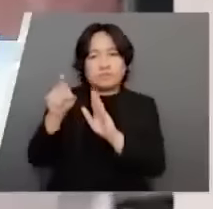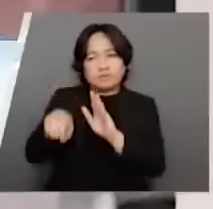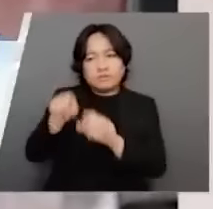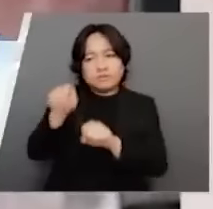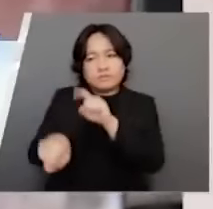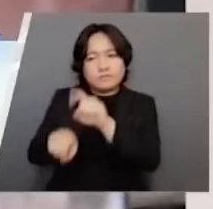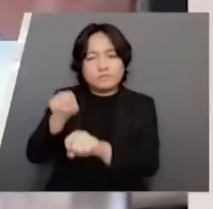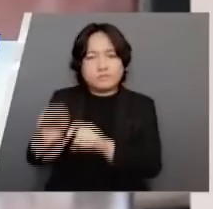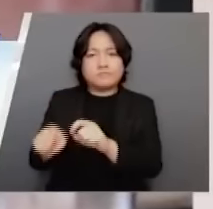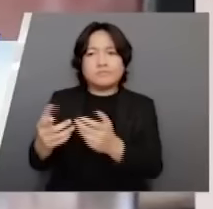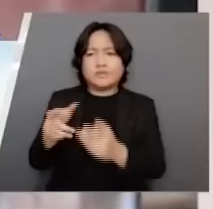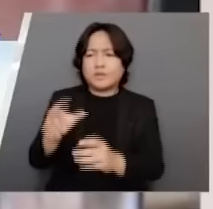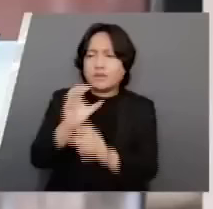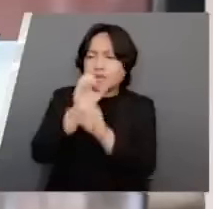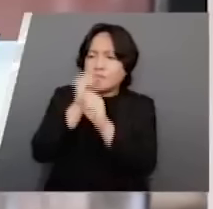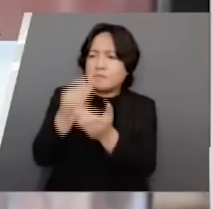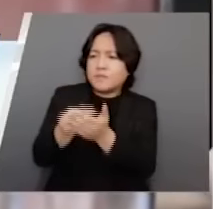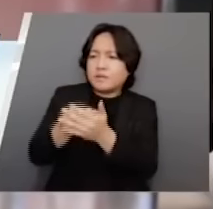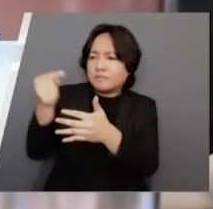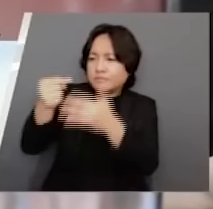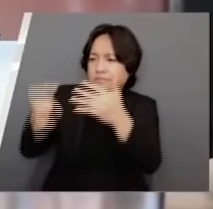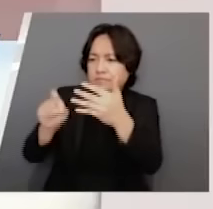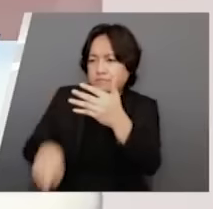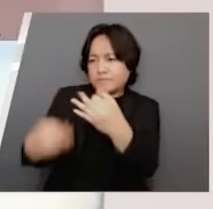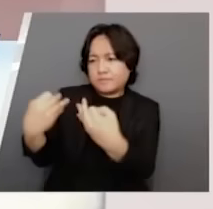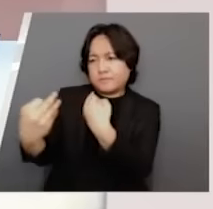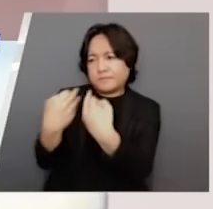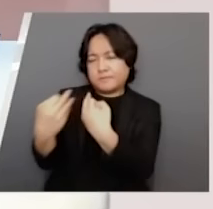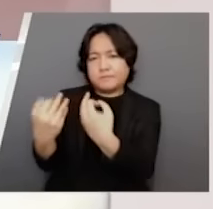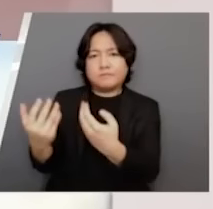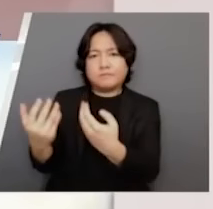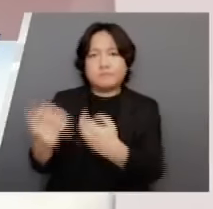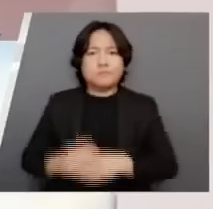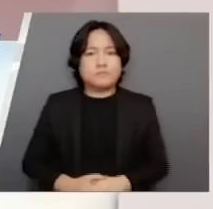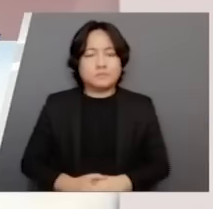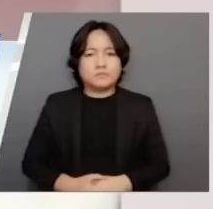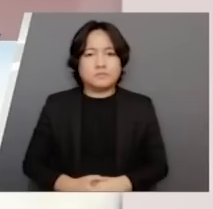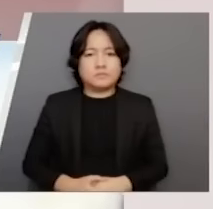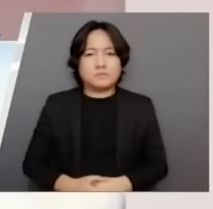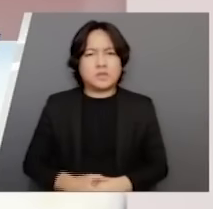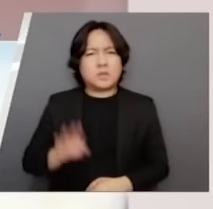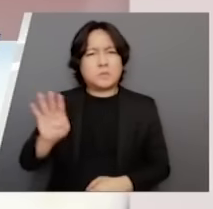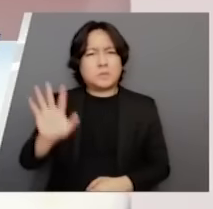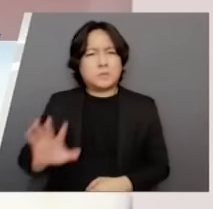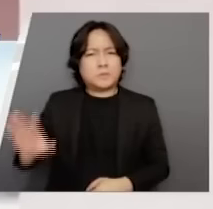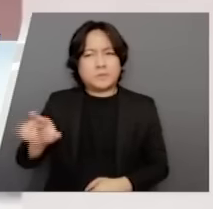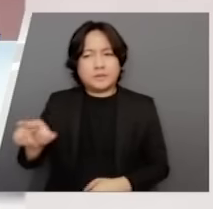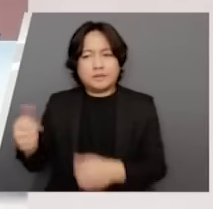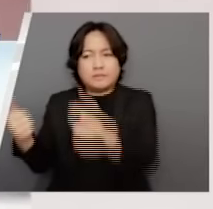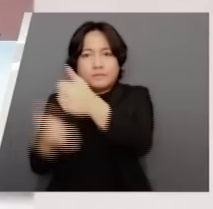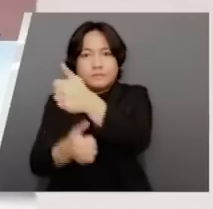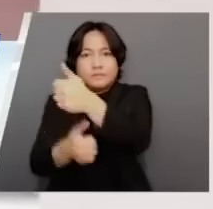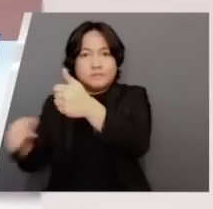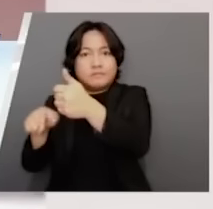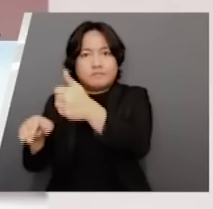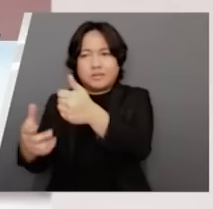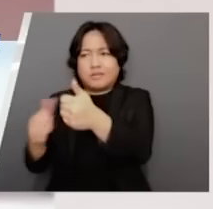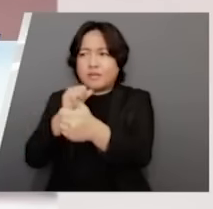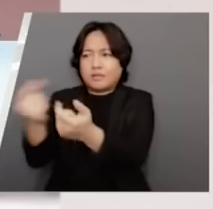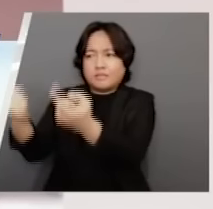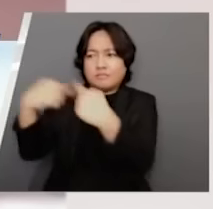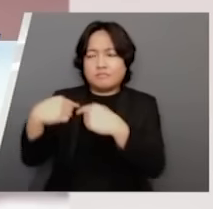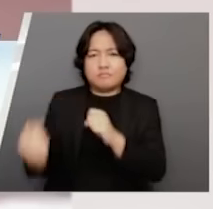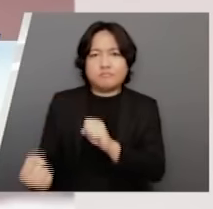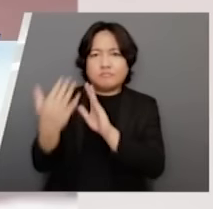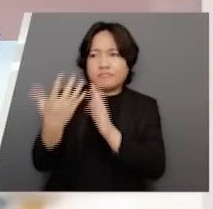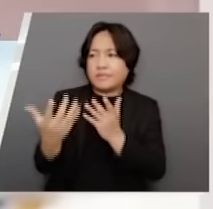tanggapan. Apat na opisyal ng Office of the Vice President ang pinakontempt at pinaaresto ng komite dahil sa hindi pagdalo sa mga pagdinig. At